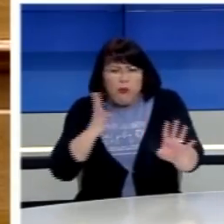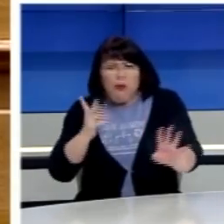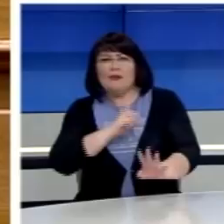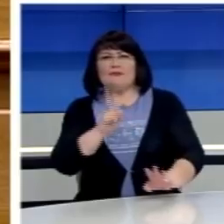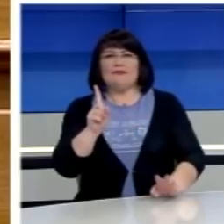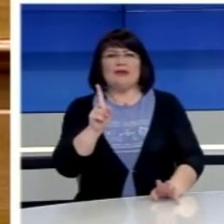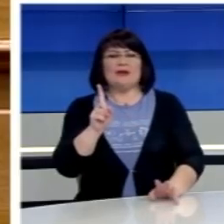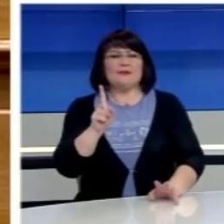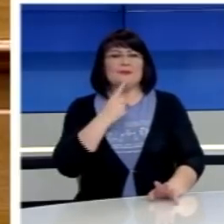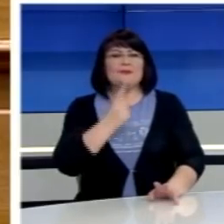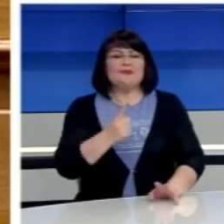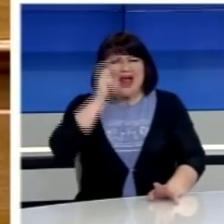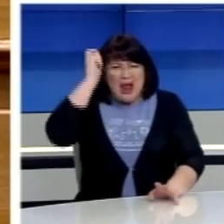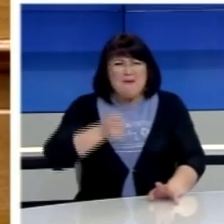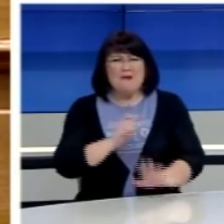νόμο τον